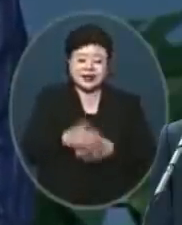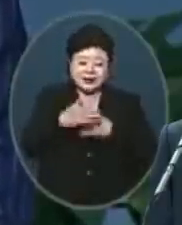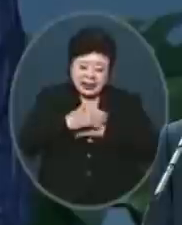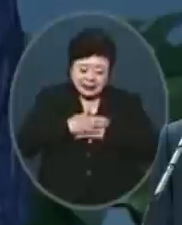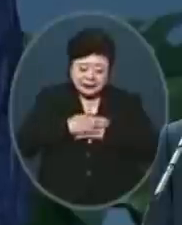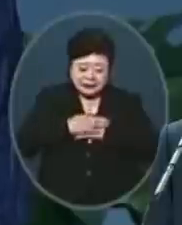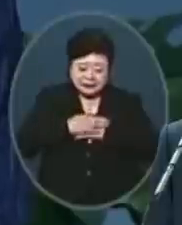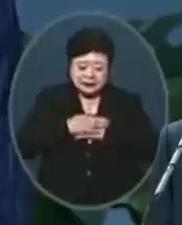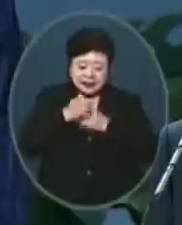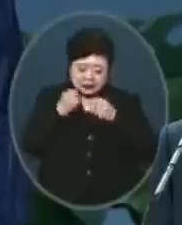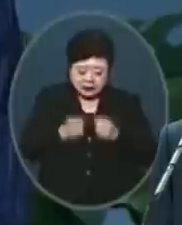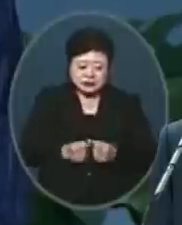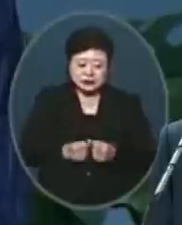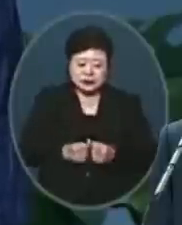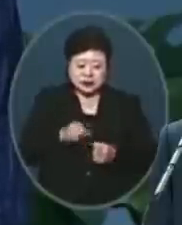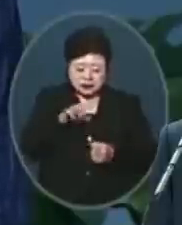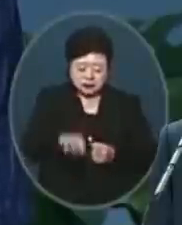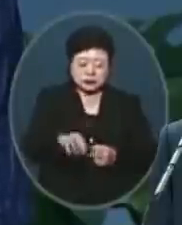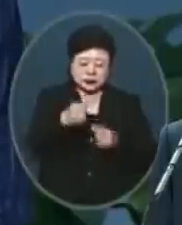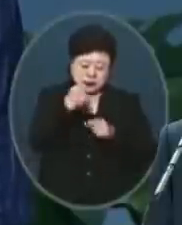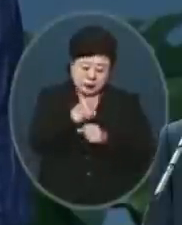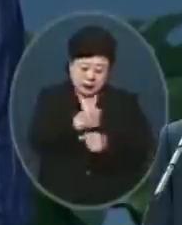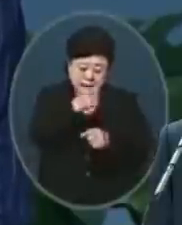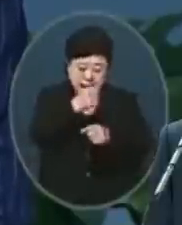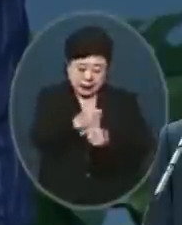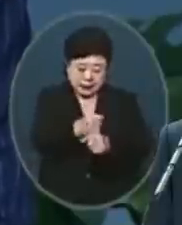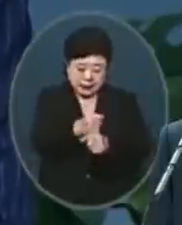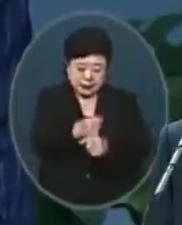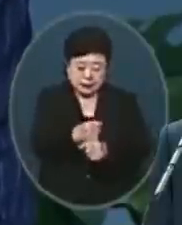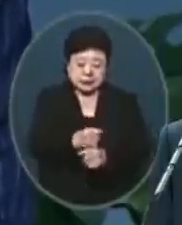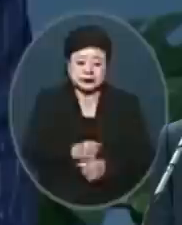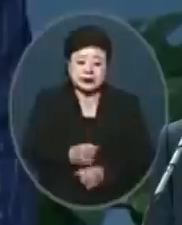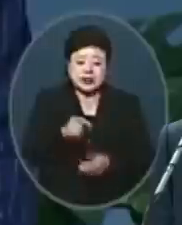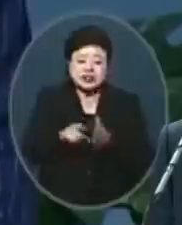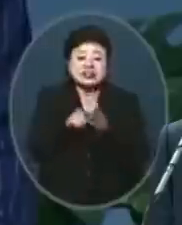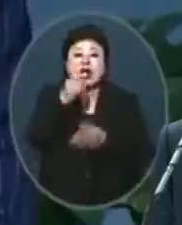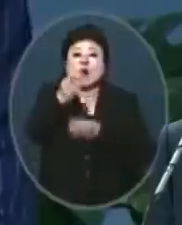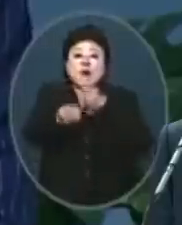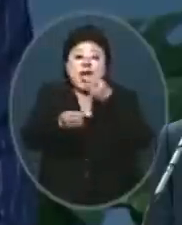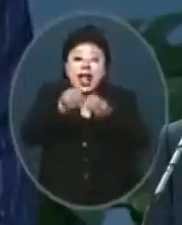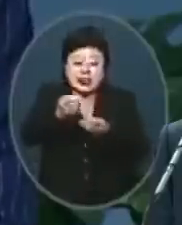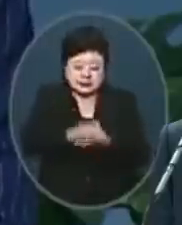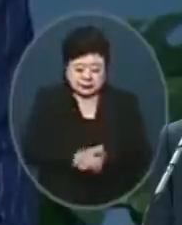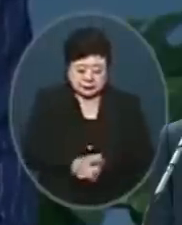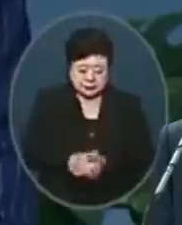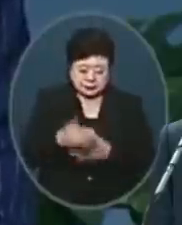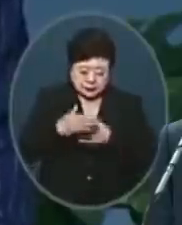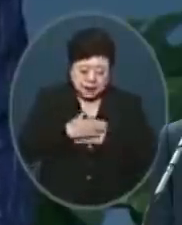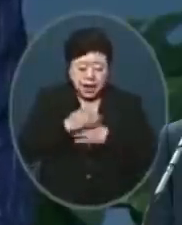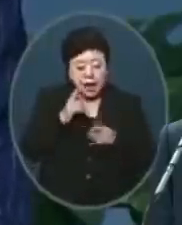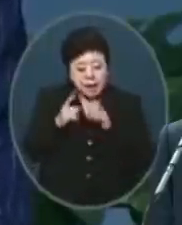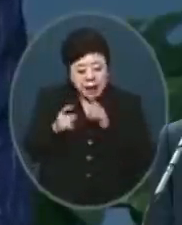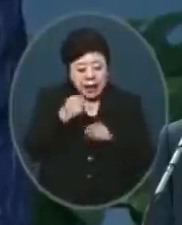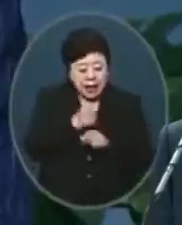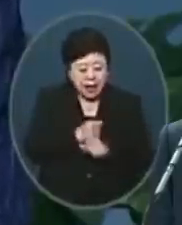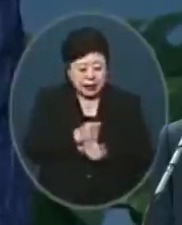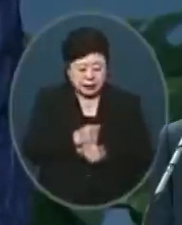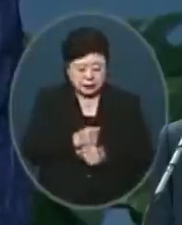나는 지존자를 그저로 삼았다. 이 신앙 고백인 것입니다. 내가 말을 그렇게